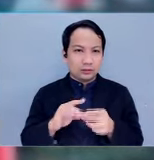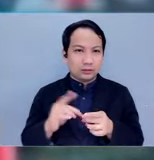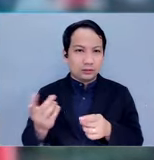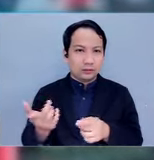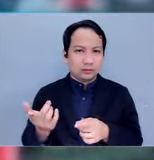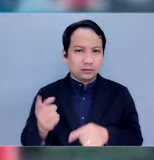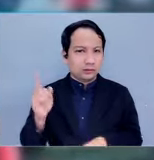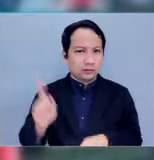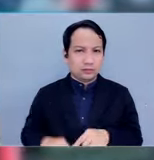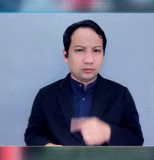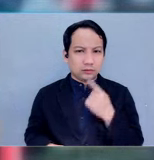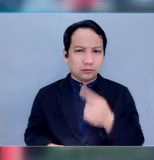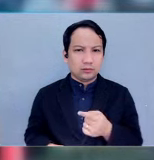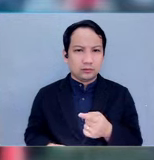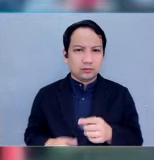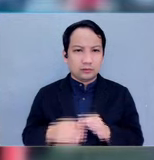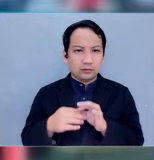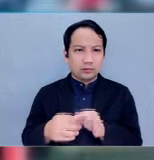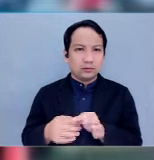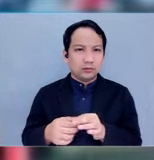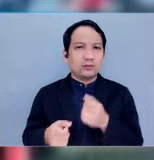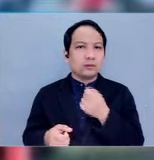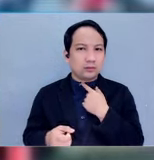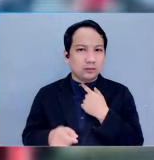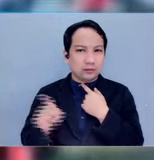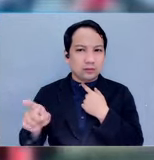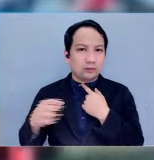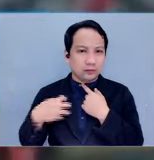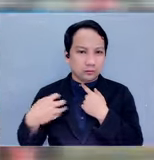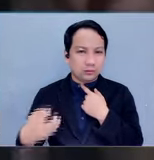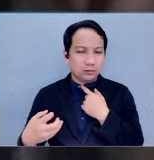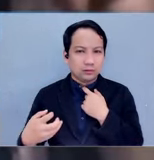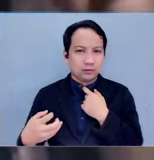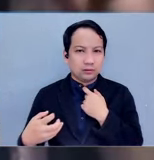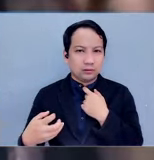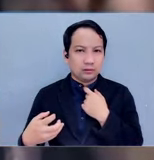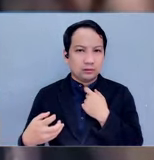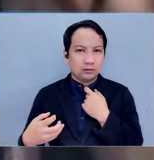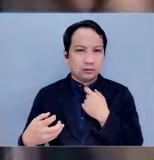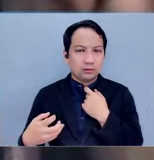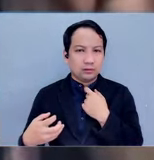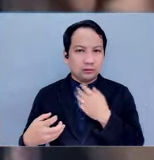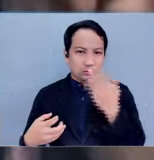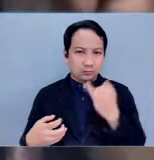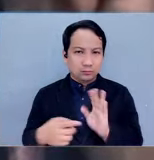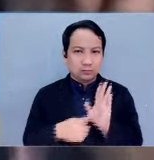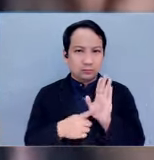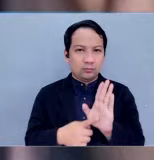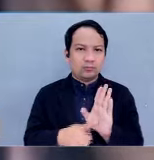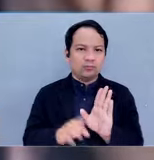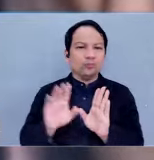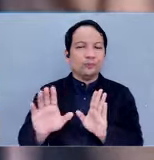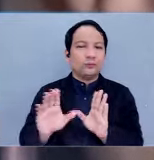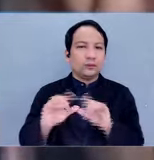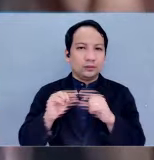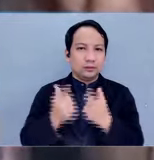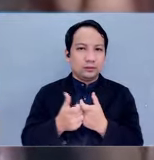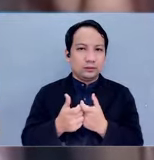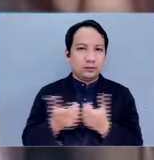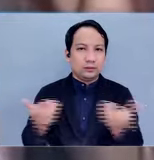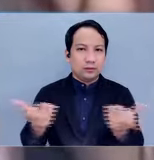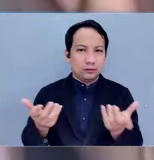nila sinasadya ang pambabastos sa mga pulis. Nagpa-picture lang sila para ipakita sa kanilang katrupa kung nasaan